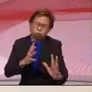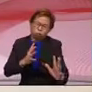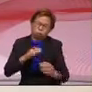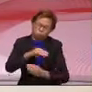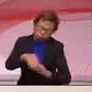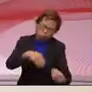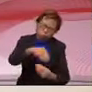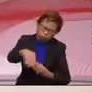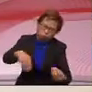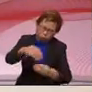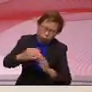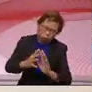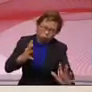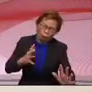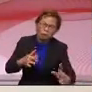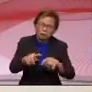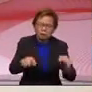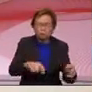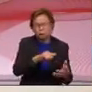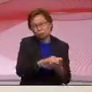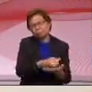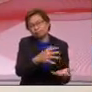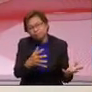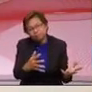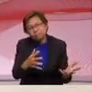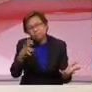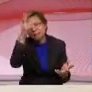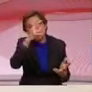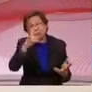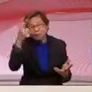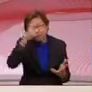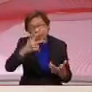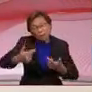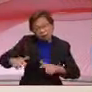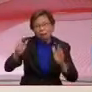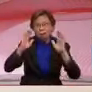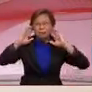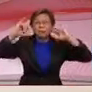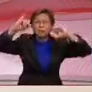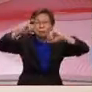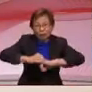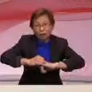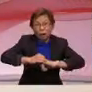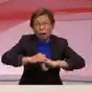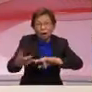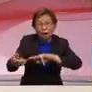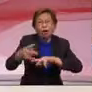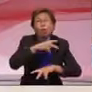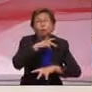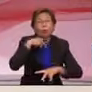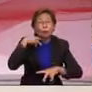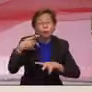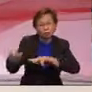semua melaksanakan korban di tempat-tempat tersebut. Jadi adakah kerajaan bersedia benarkan ibadah korban di tempat-tempat lain juga?